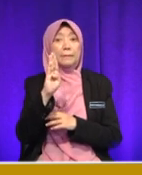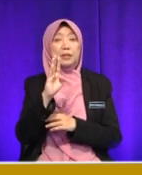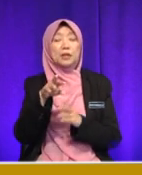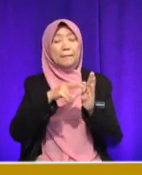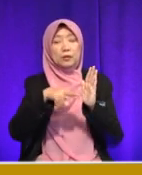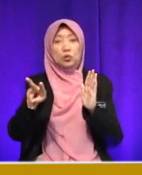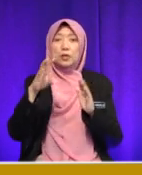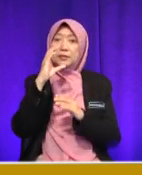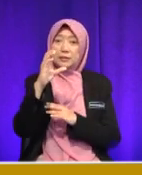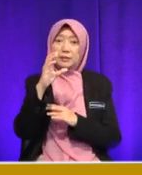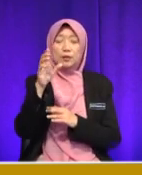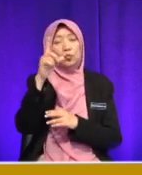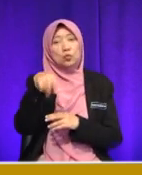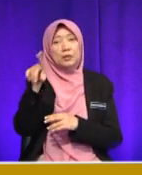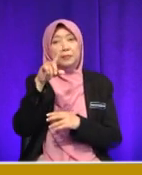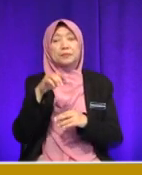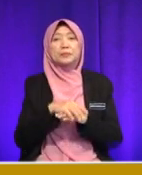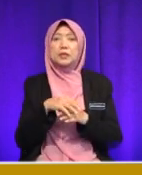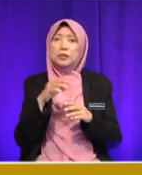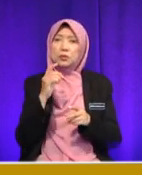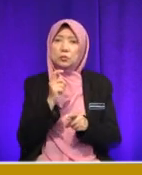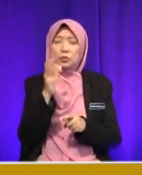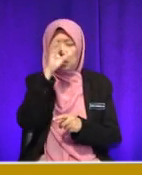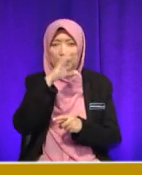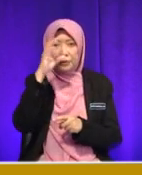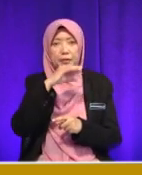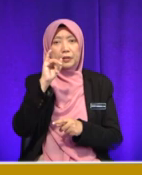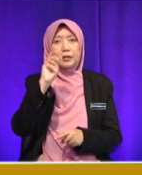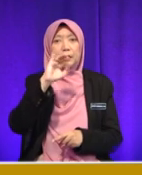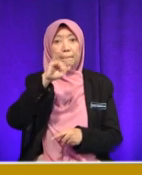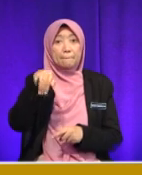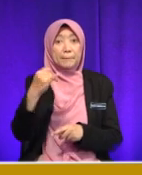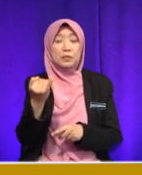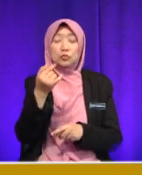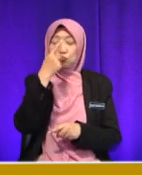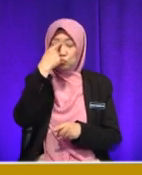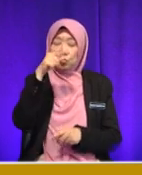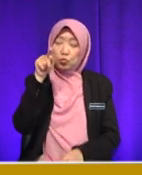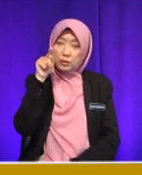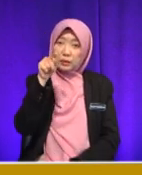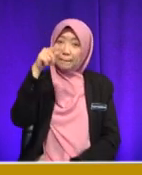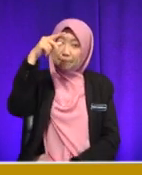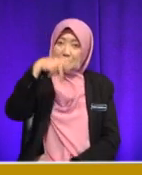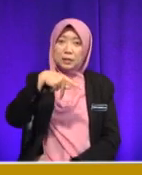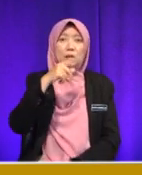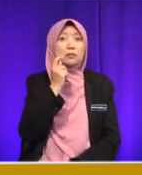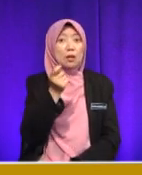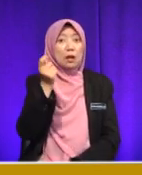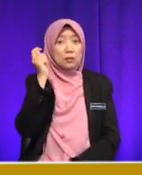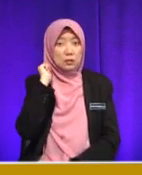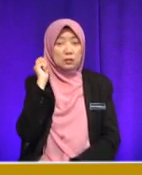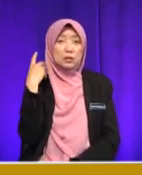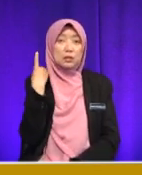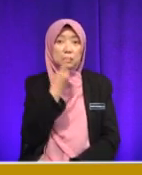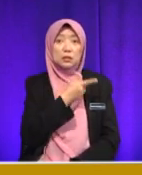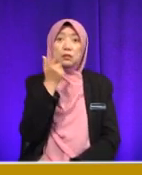C adalah satu putaran. Okay, tentukan image, okay, bagi titik P. Tadi kita lihat